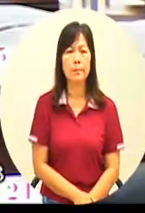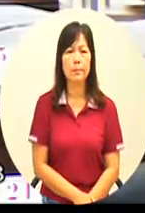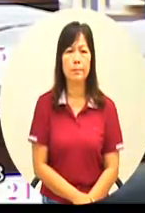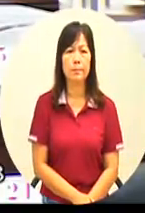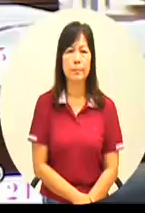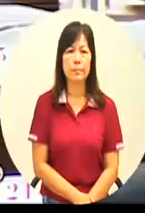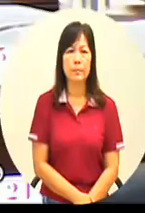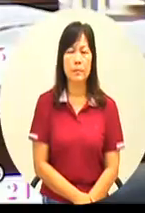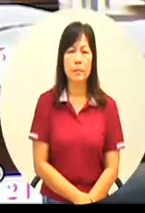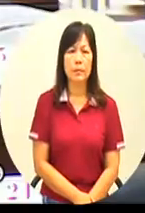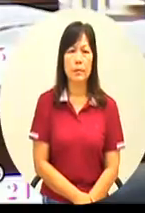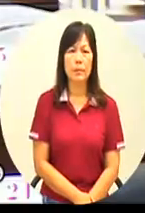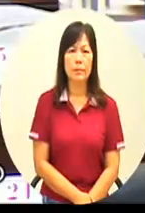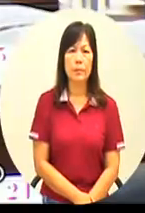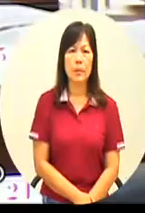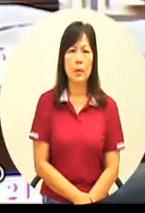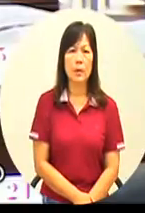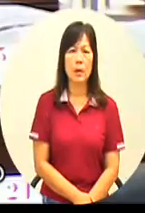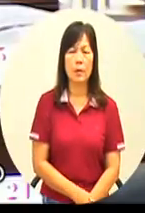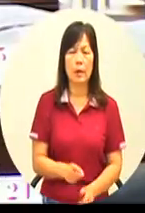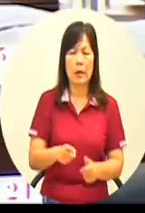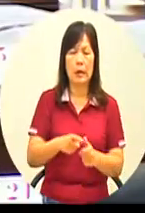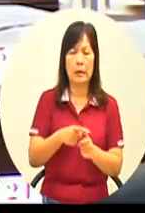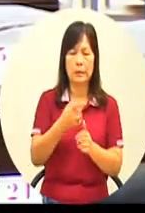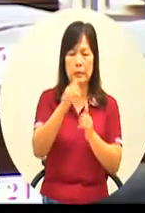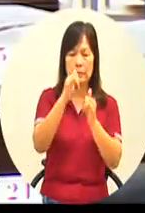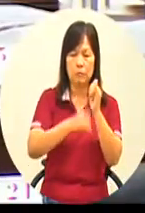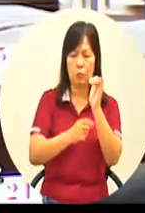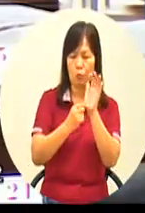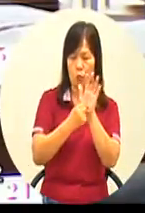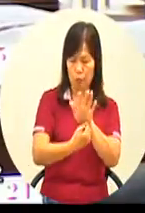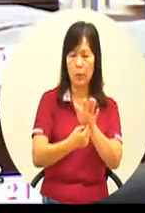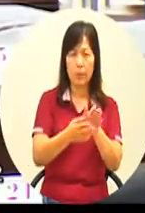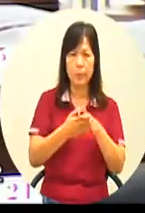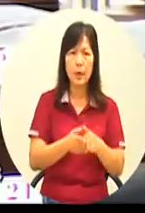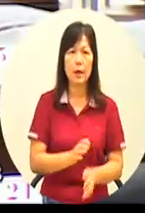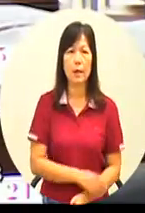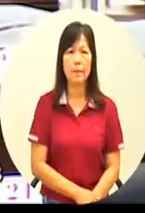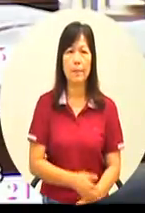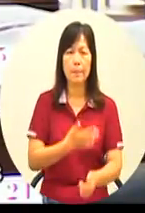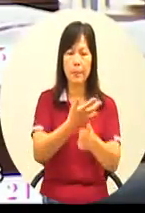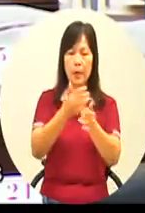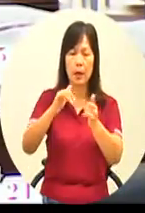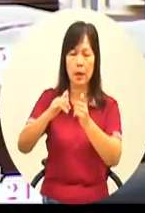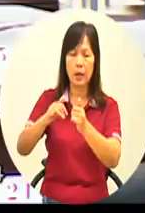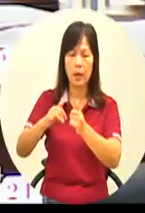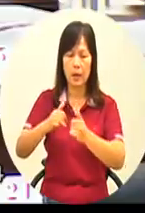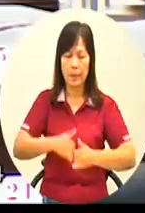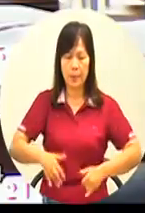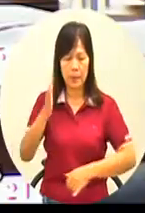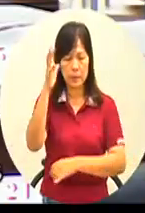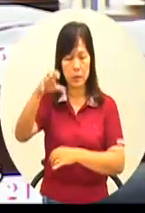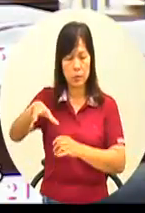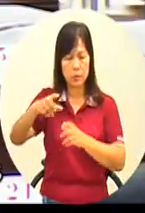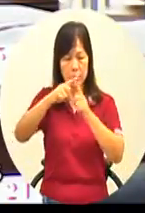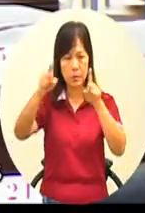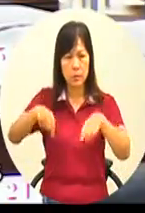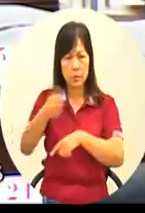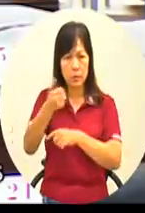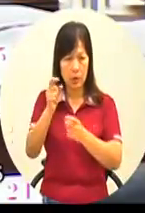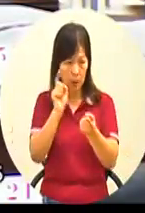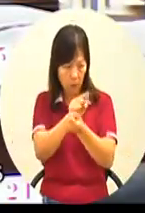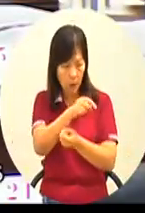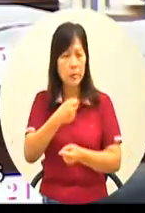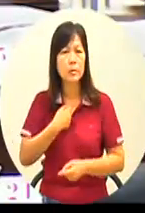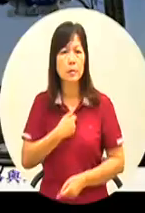好，我必须先把这个历史展现一下，让我们的民政局张局长更了解一下。这个所